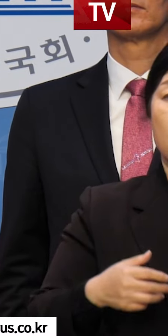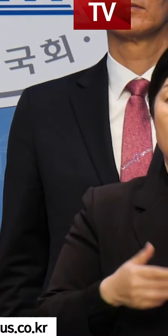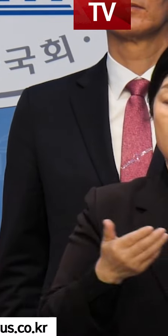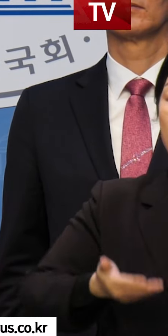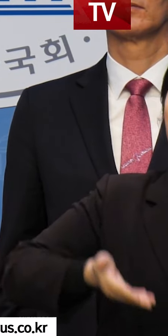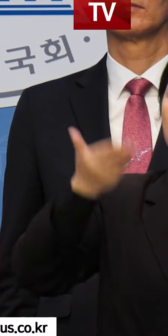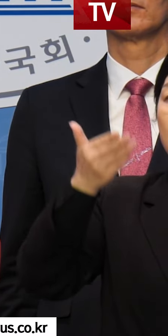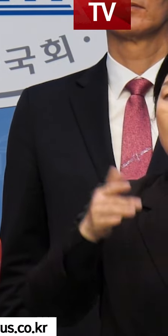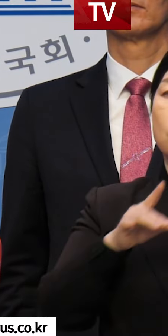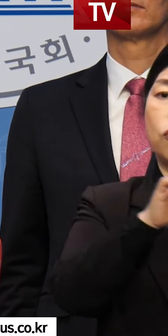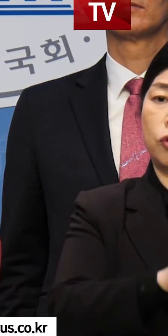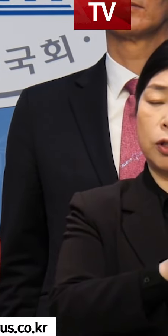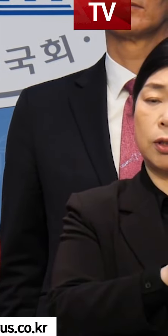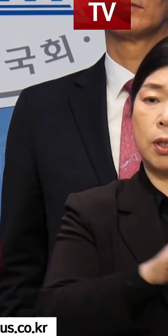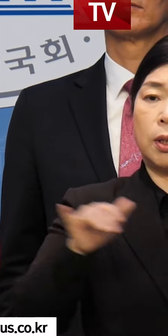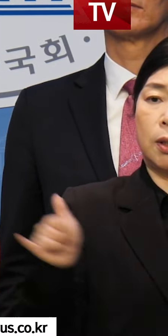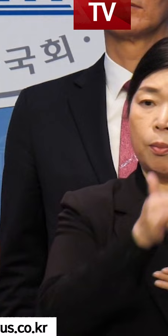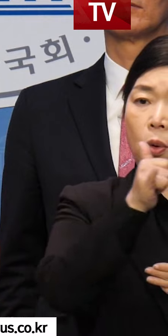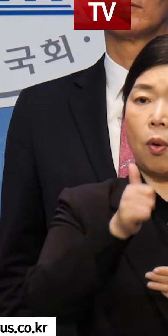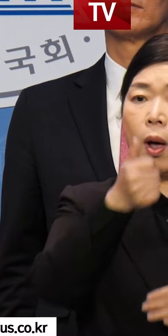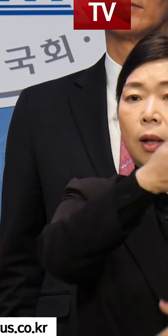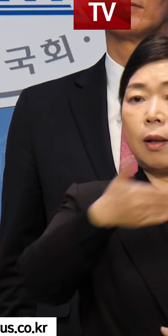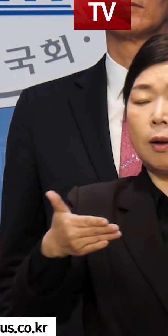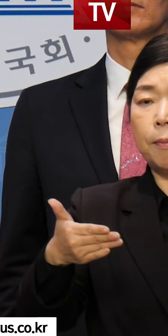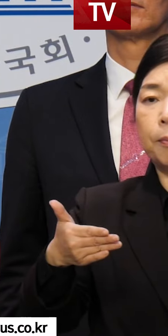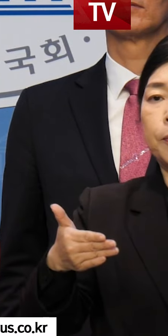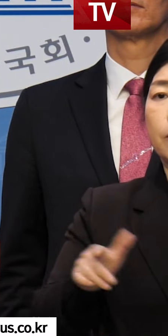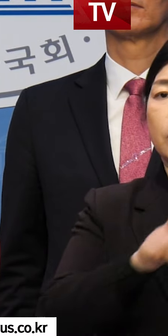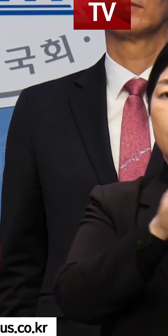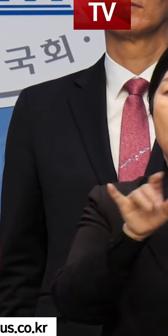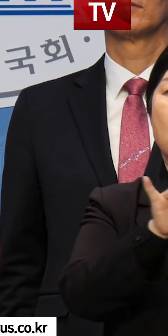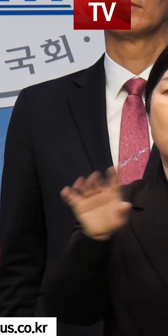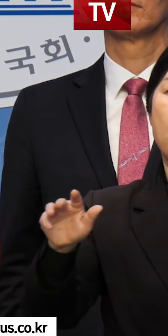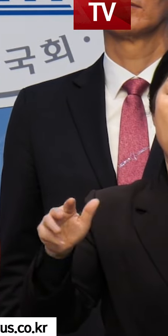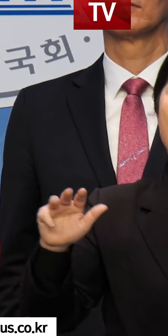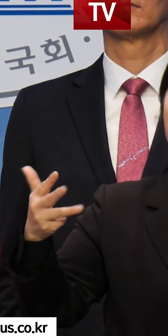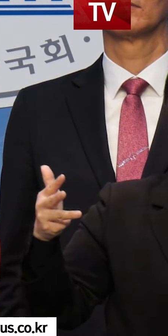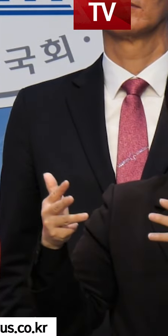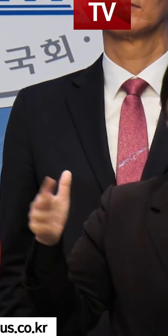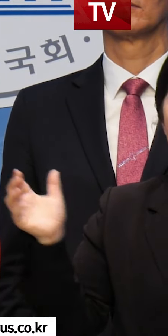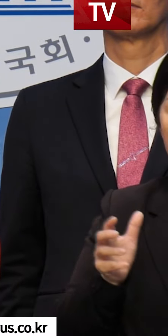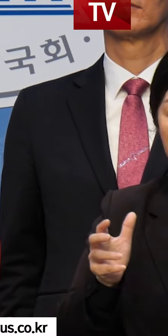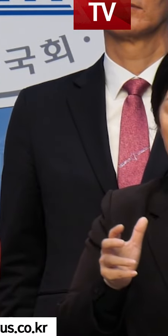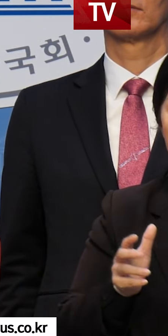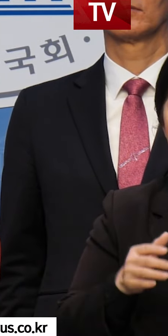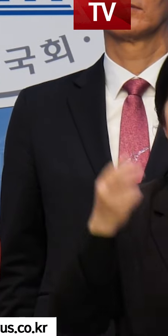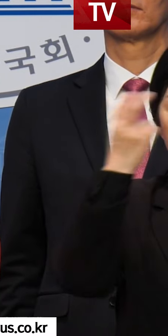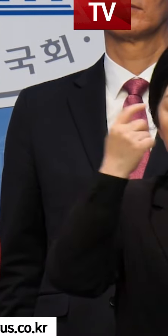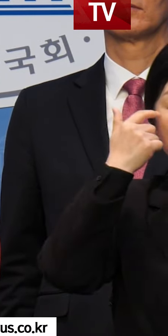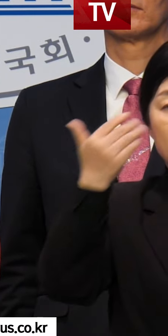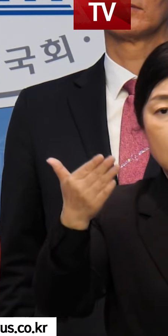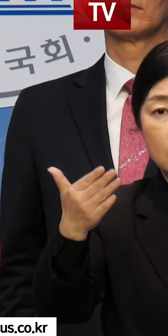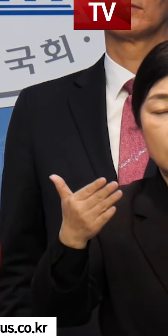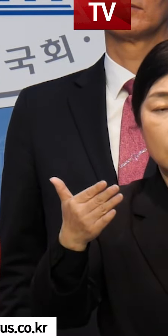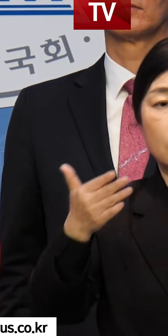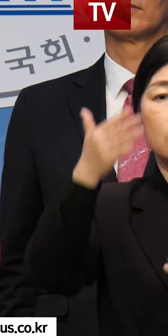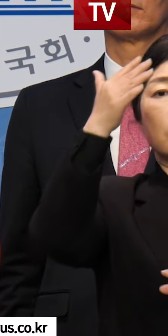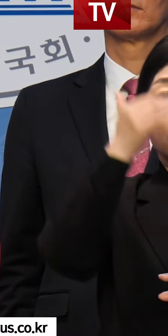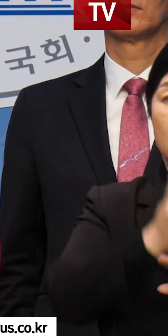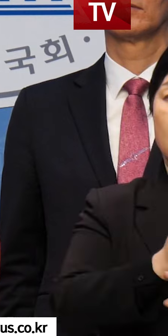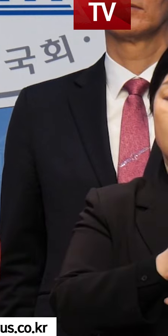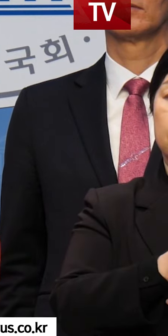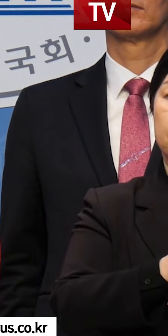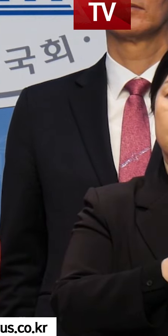이상 구리, 김포, 하남 시민 각각 800여 명씩을 대상으로 진행한